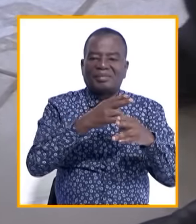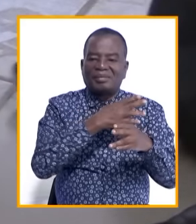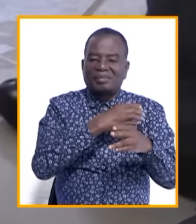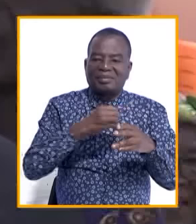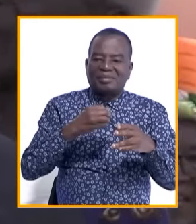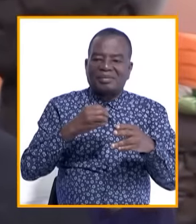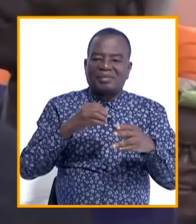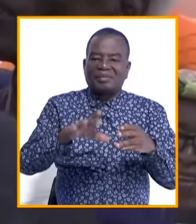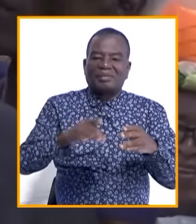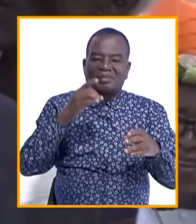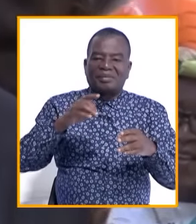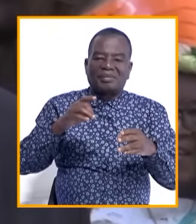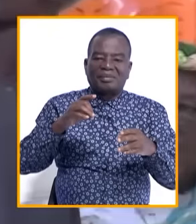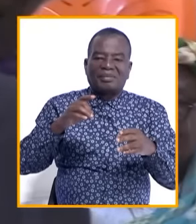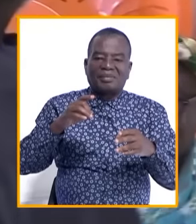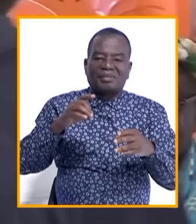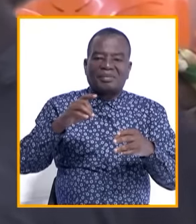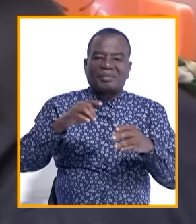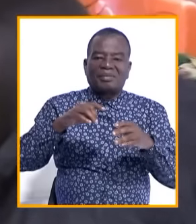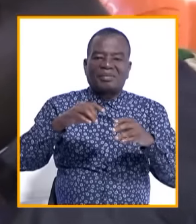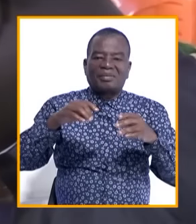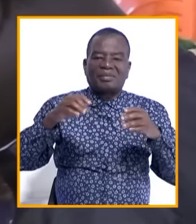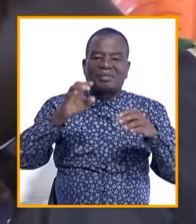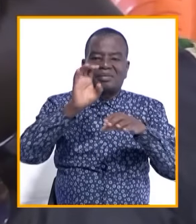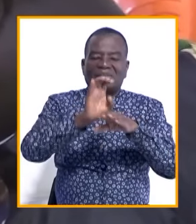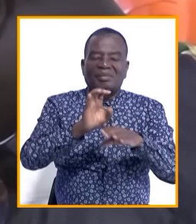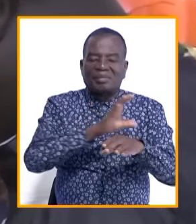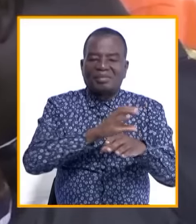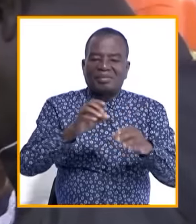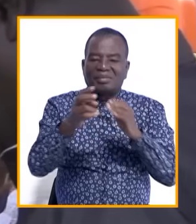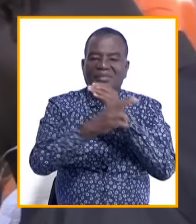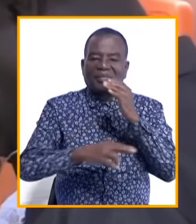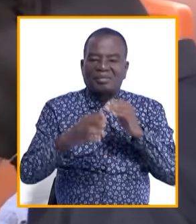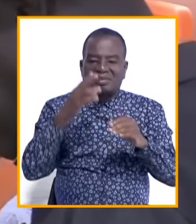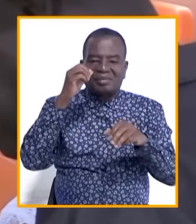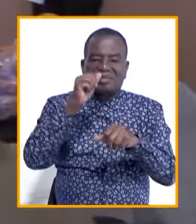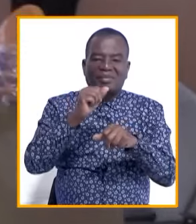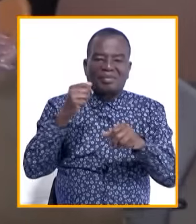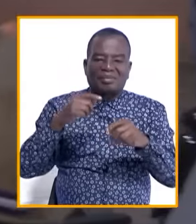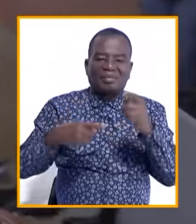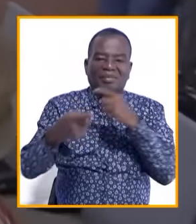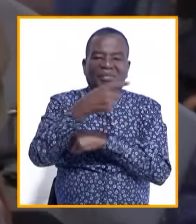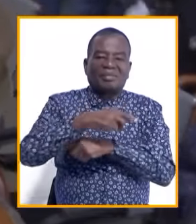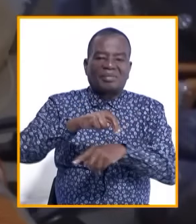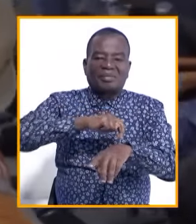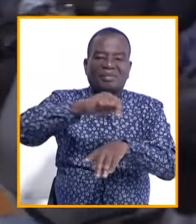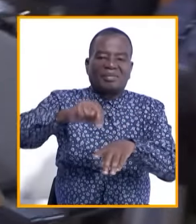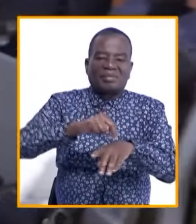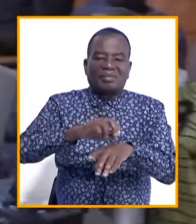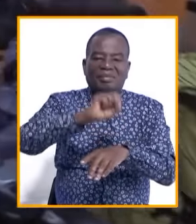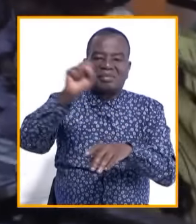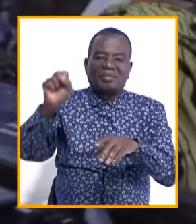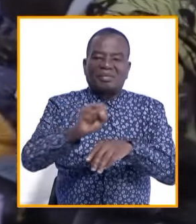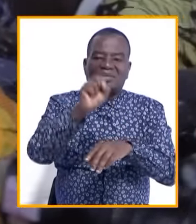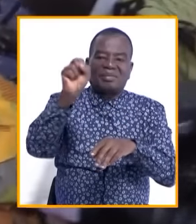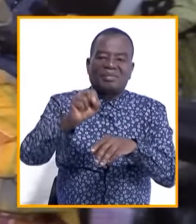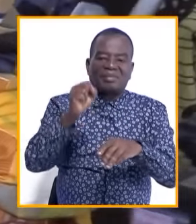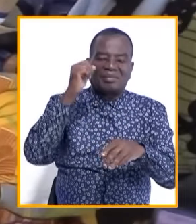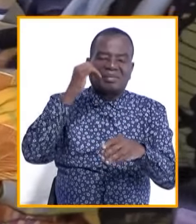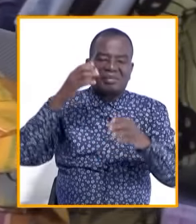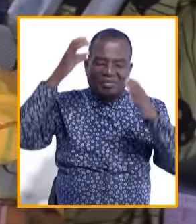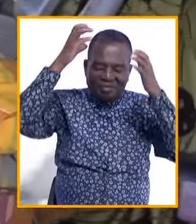nom de baptême attier au génie du palaiso est choisi conformément aux coutumes locales et eu égard à son jour